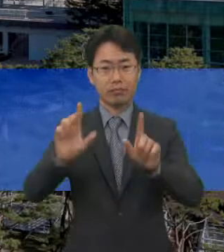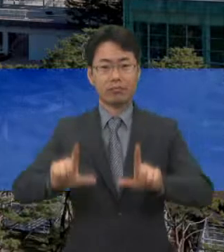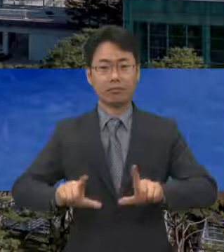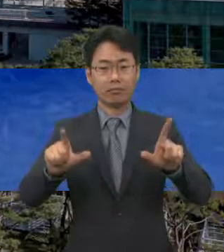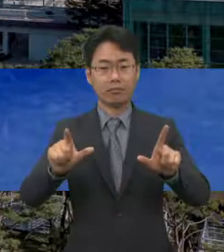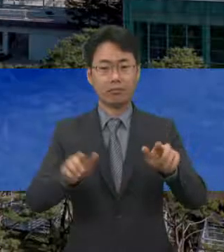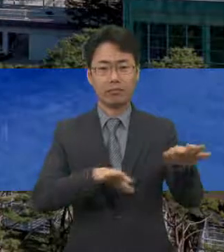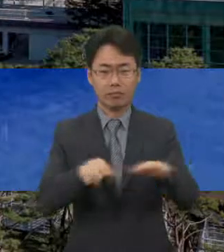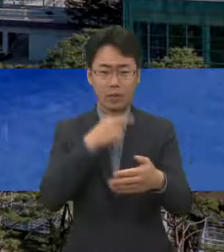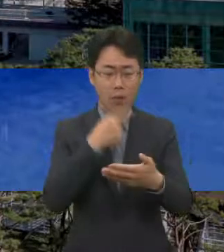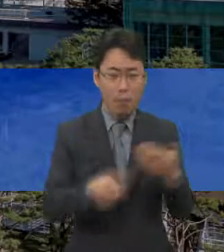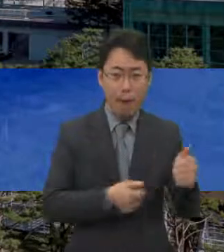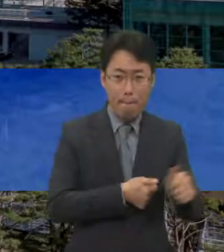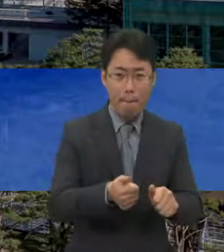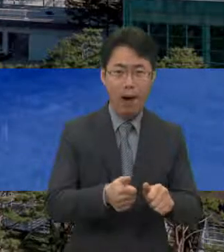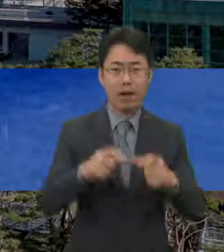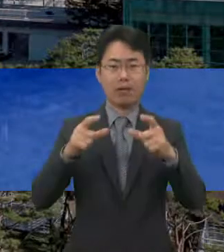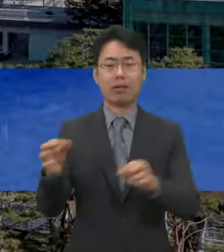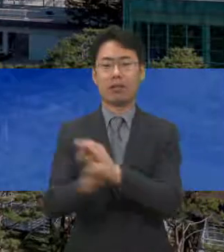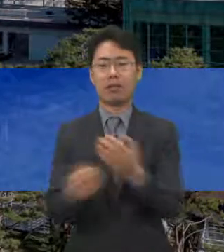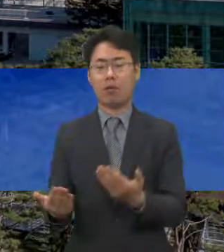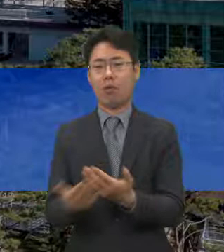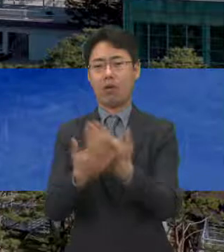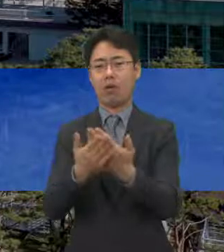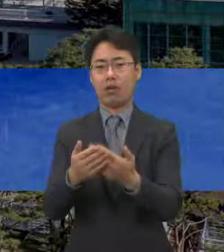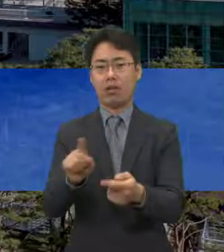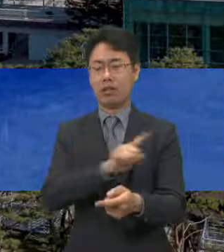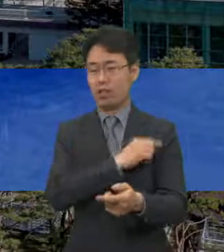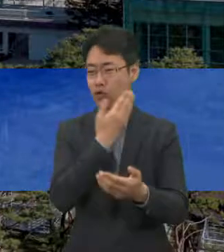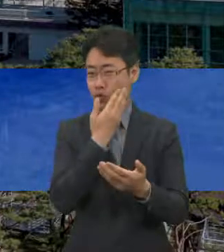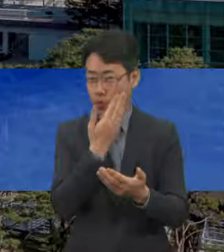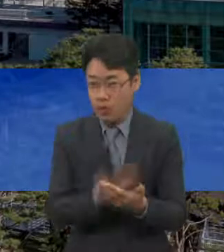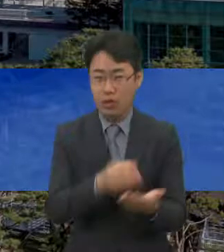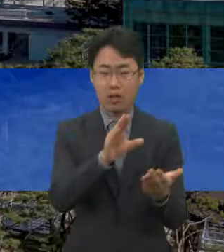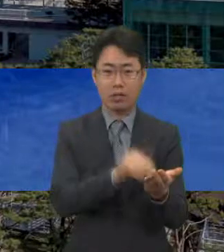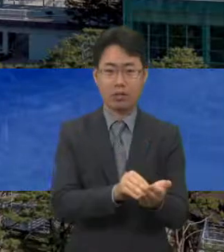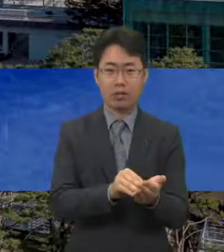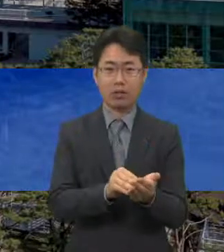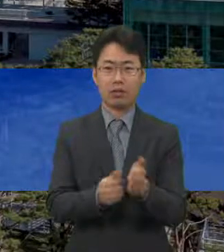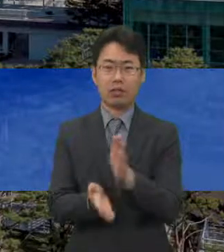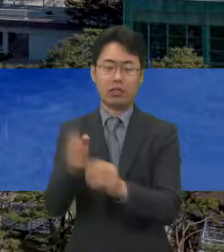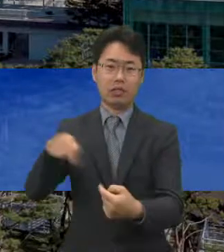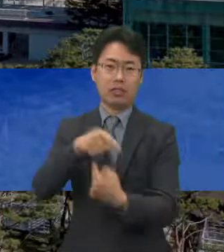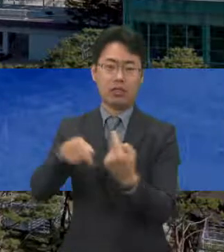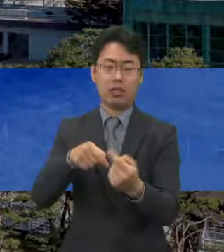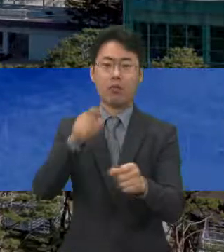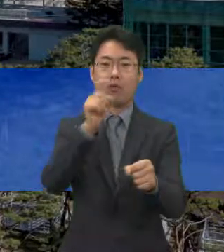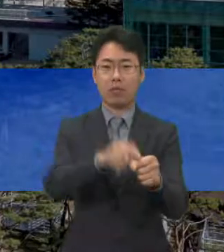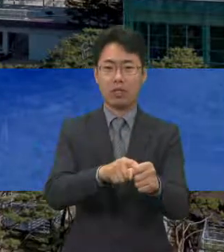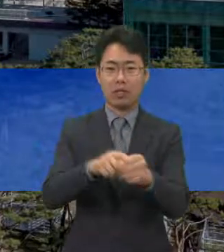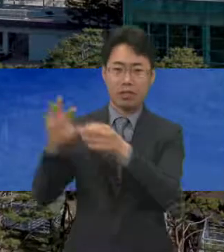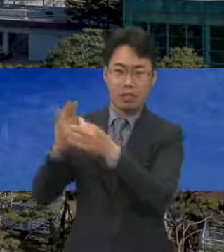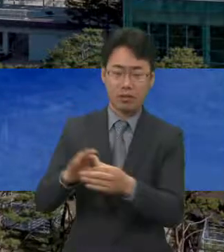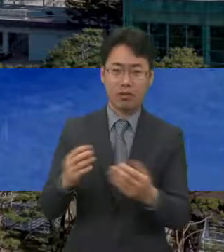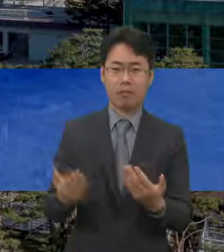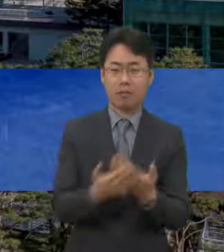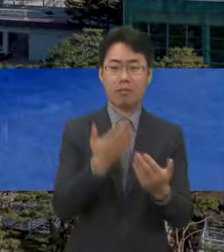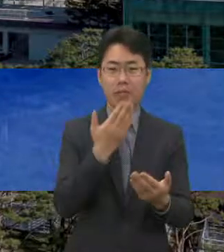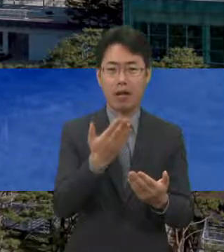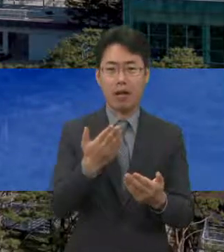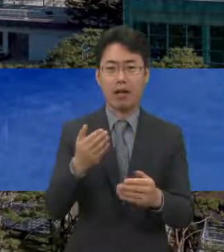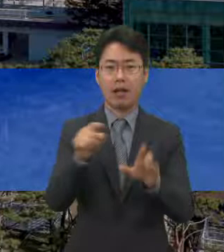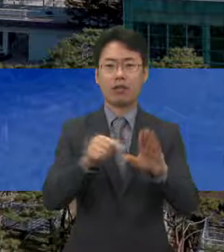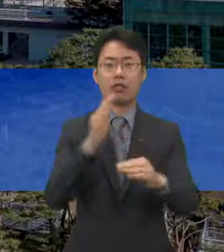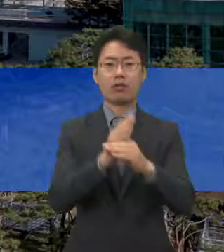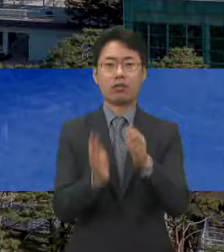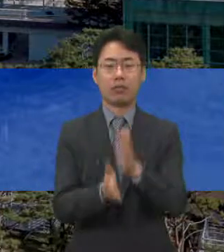포항시는 올해 지진 피해 극복과 지역경제 활성화를 최우선 과제로 우리 시의 시정 목표인 지속발전 가능한 환동의